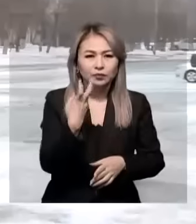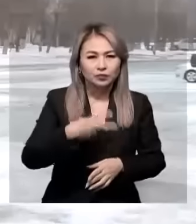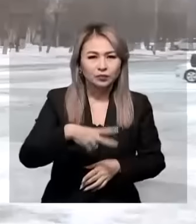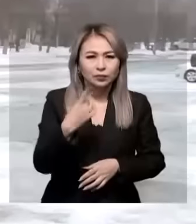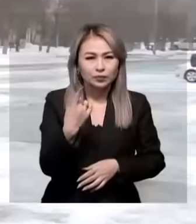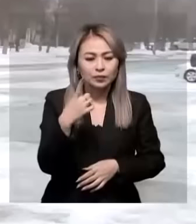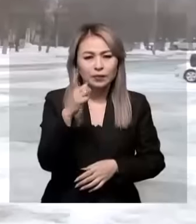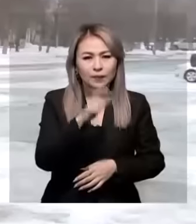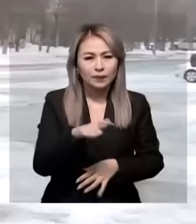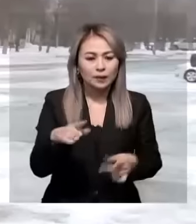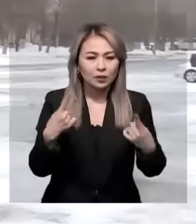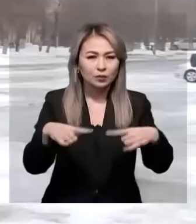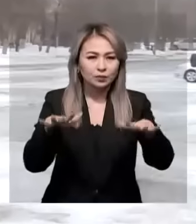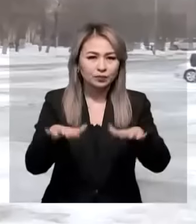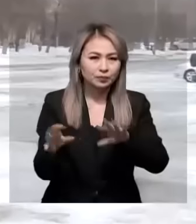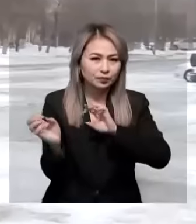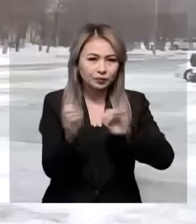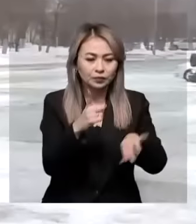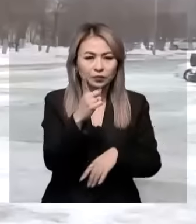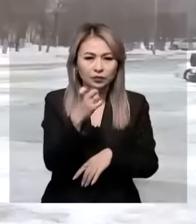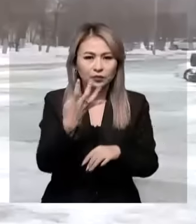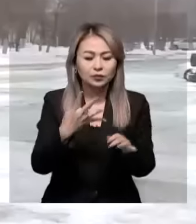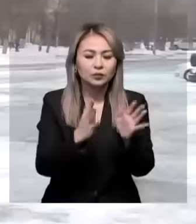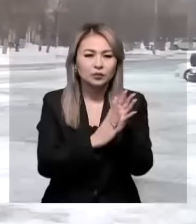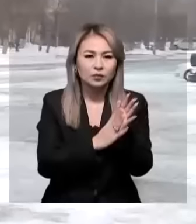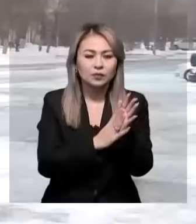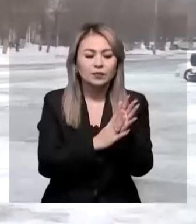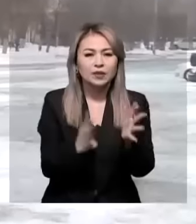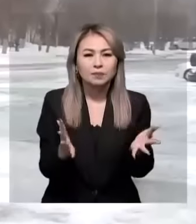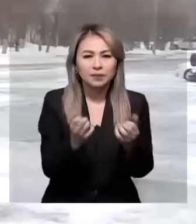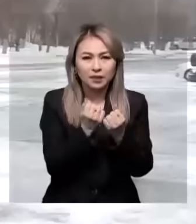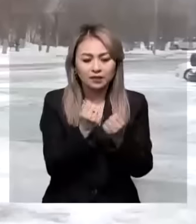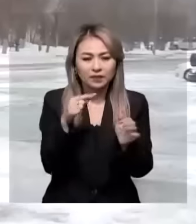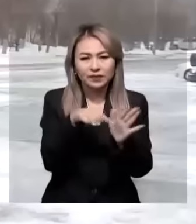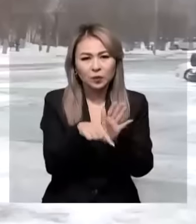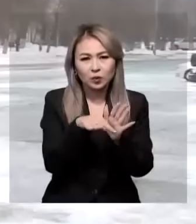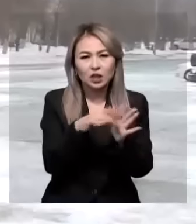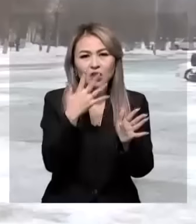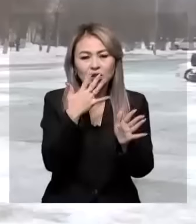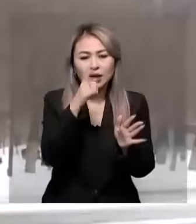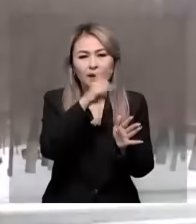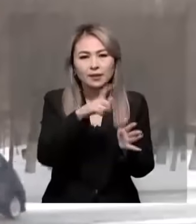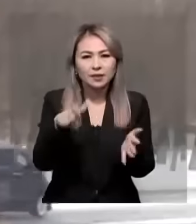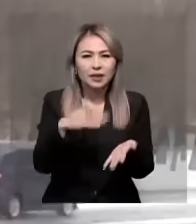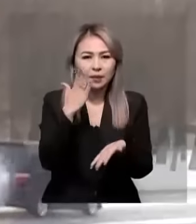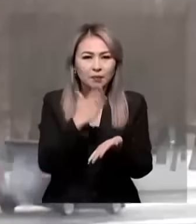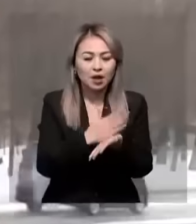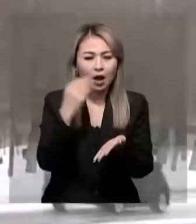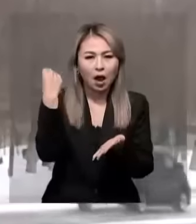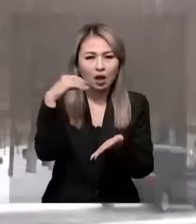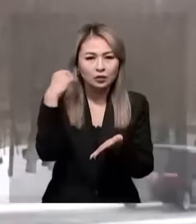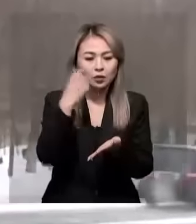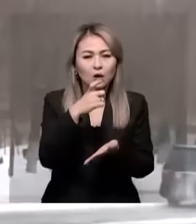адам эвакуацияланды, сонымен қоса 149 адам құтқарылды. Оның ішінде шетелдің азаматтары да бар. Ақтөбе,